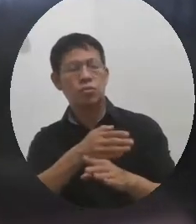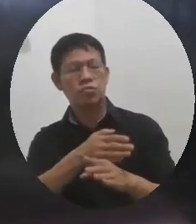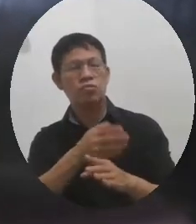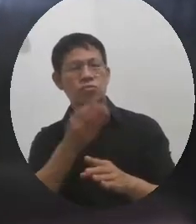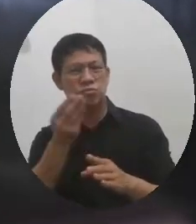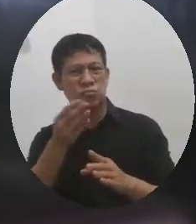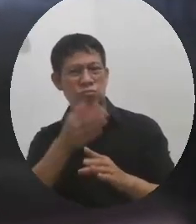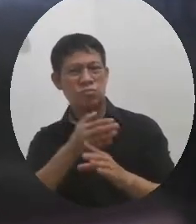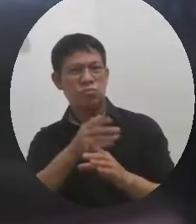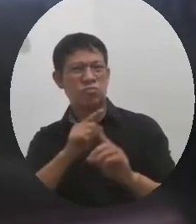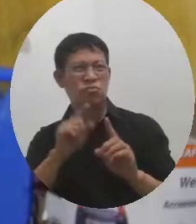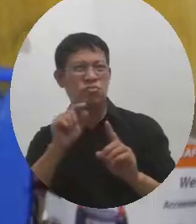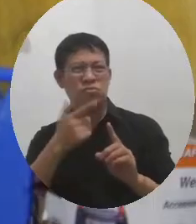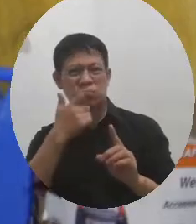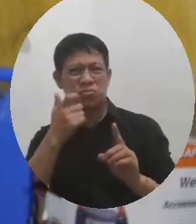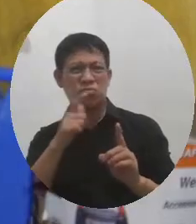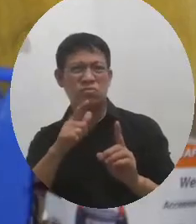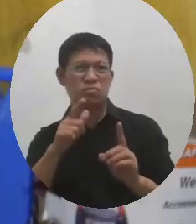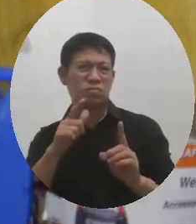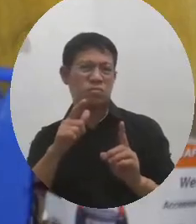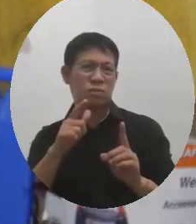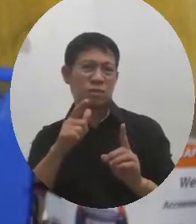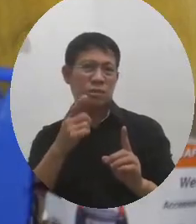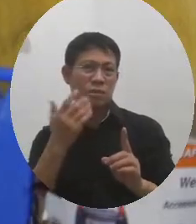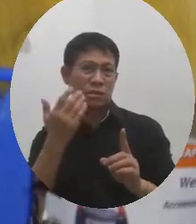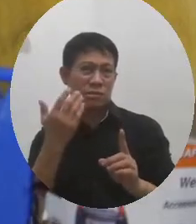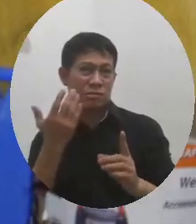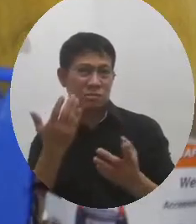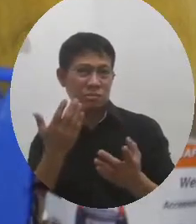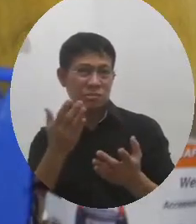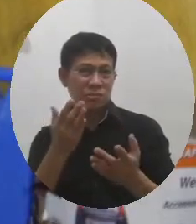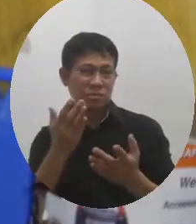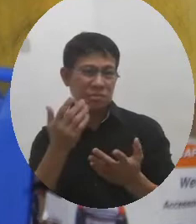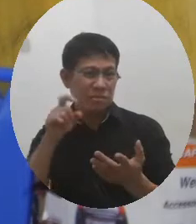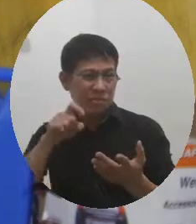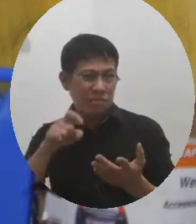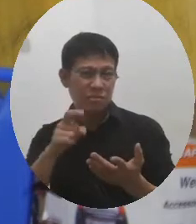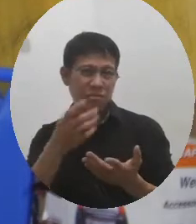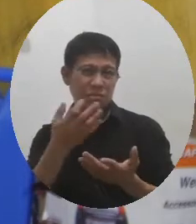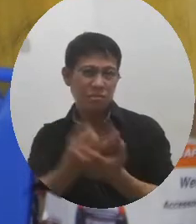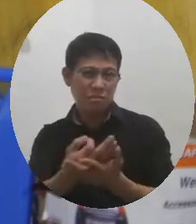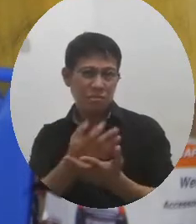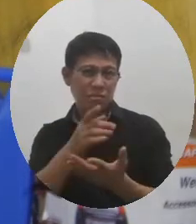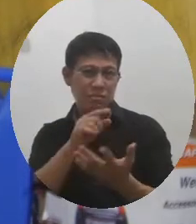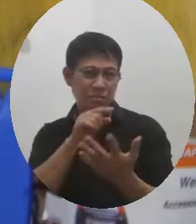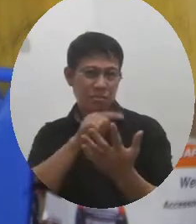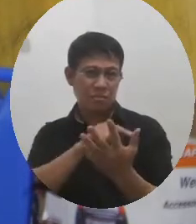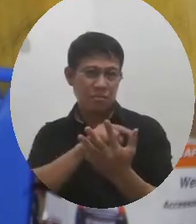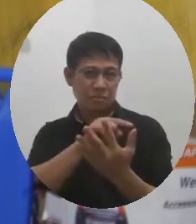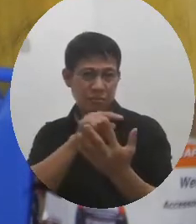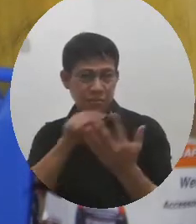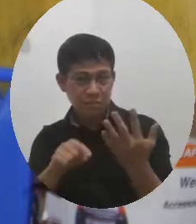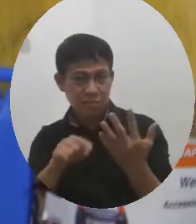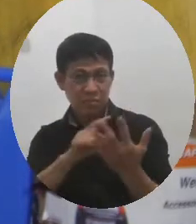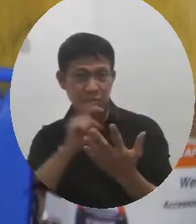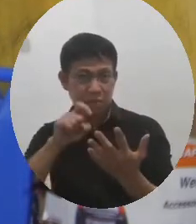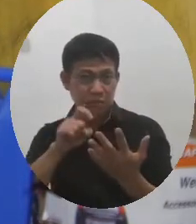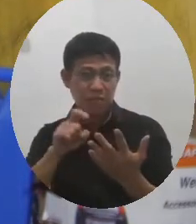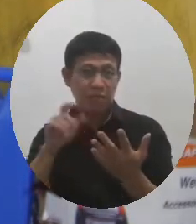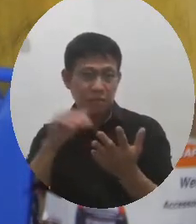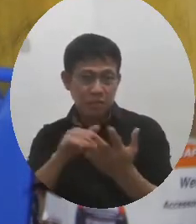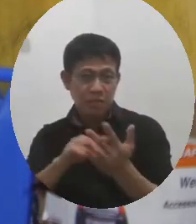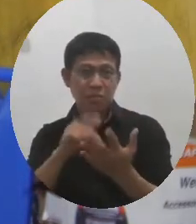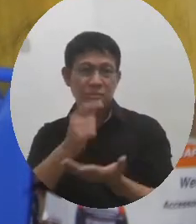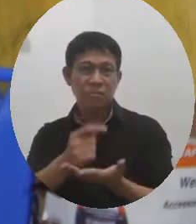nga medyo hindi namin na susundan ng, kumbaga, sunod-sunod yung days na may therapy